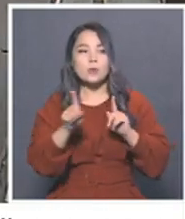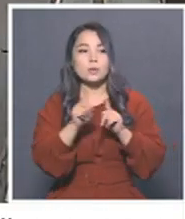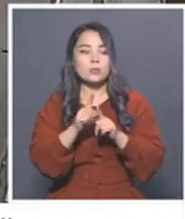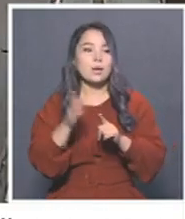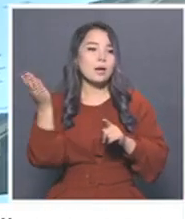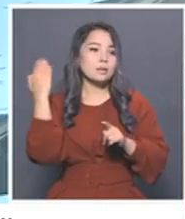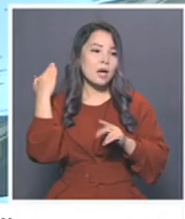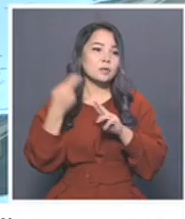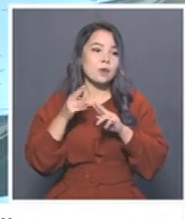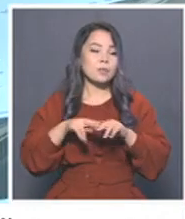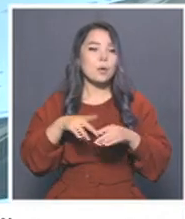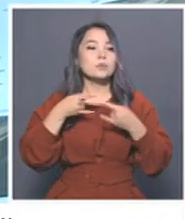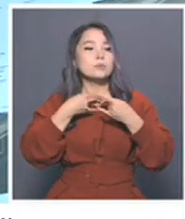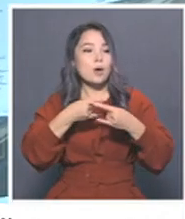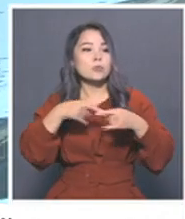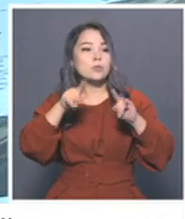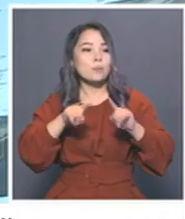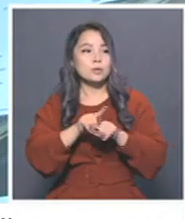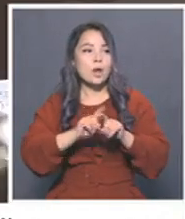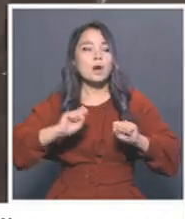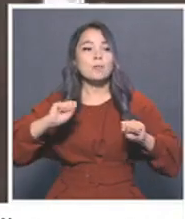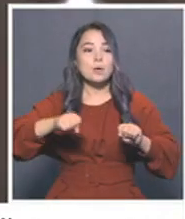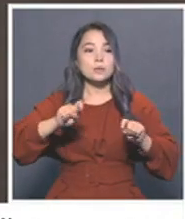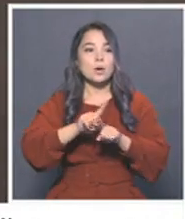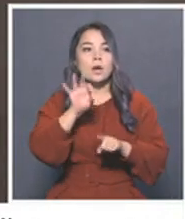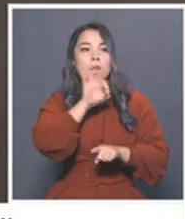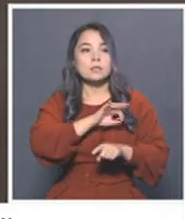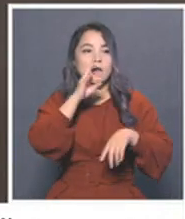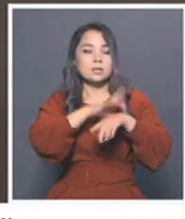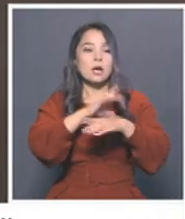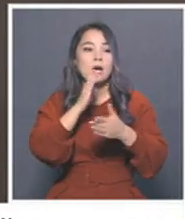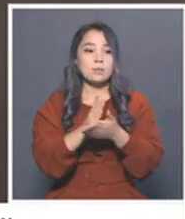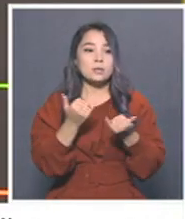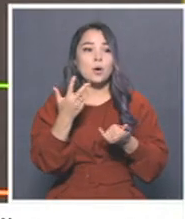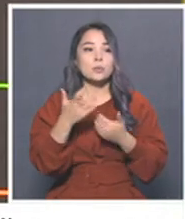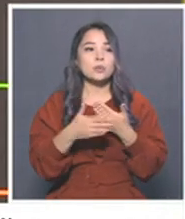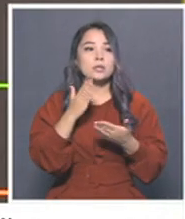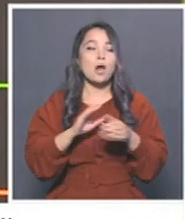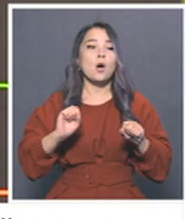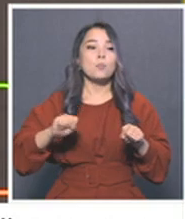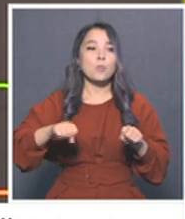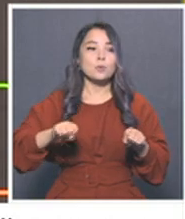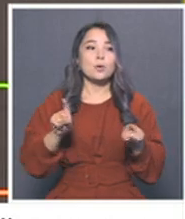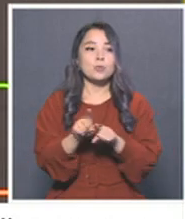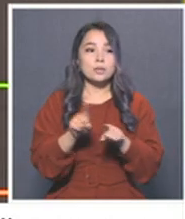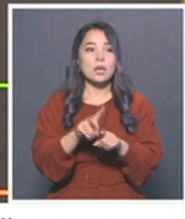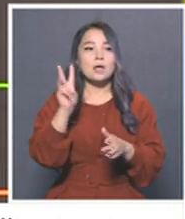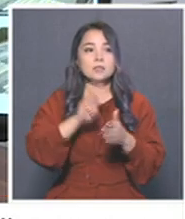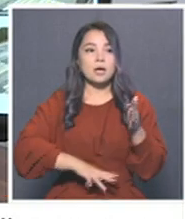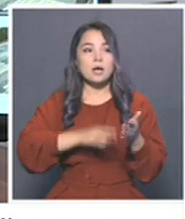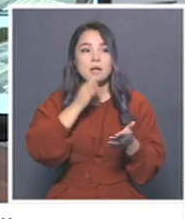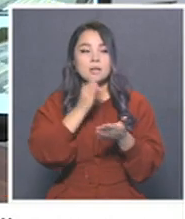бақылайды. Бұл көшеде желдей жүйткетін мотокөліктерді анықтауға тиімді. Қазірдің өзінде 300-ден астам мото жүргізушіге айыппұл